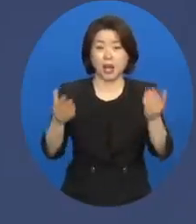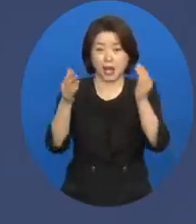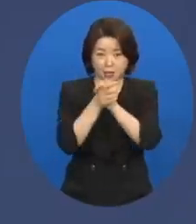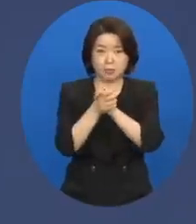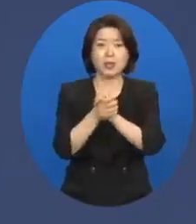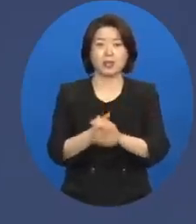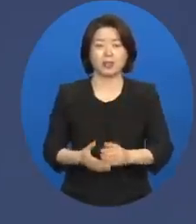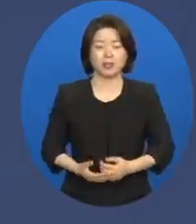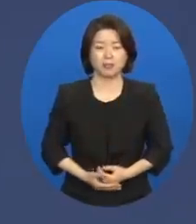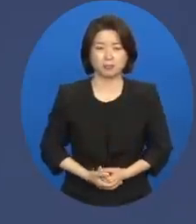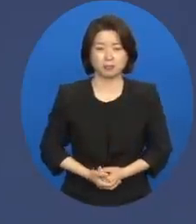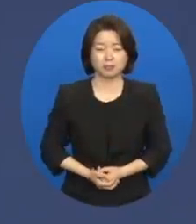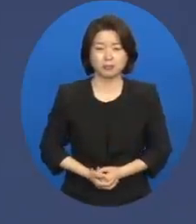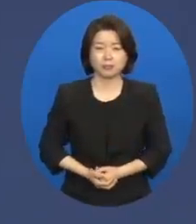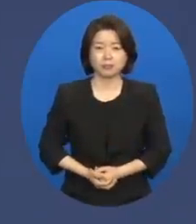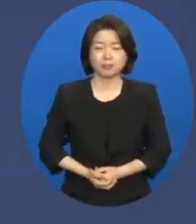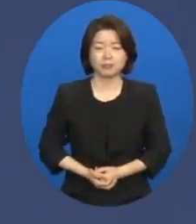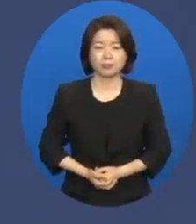아멘.